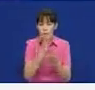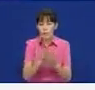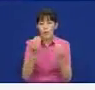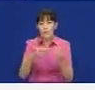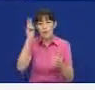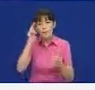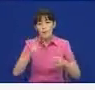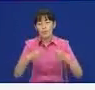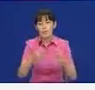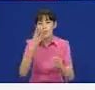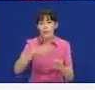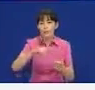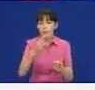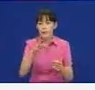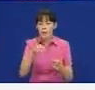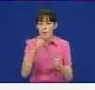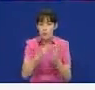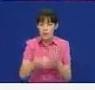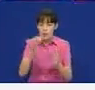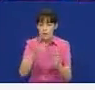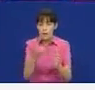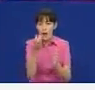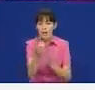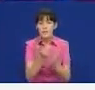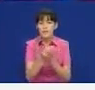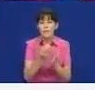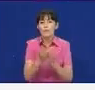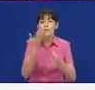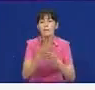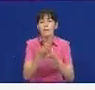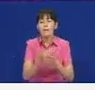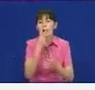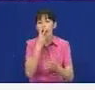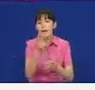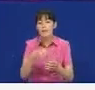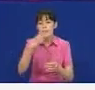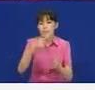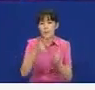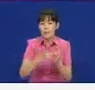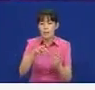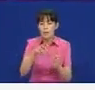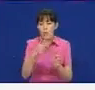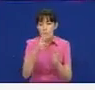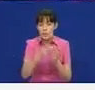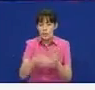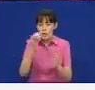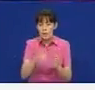беру қорынан 41 миллион 700 мың теңге қаржы бөлінген. Ал демеушілер тарапынан қарастырылған 27 миллион 800 мың